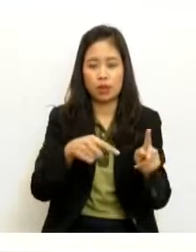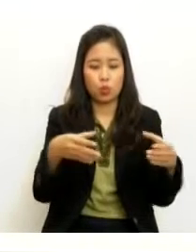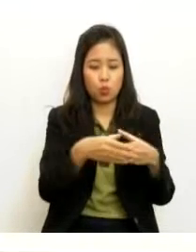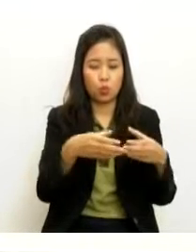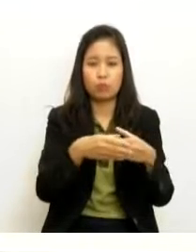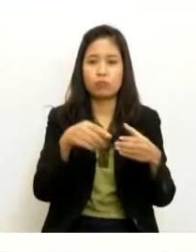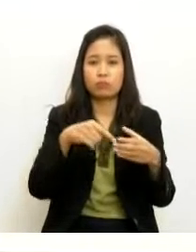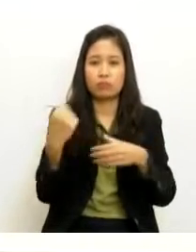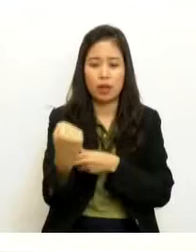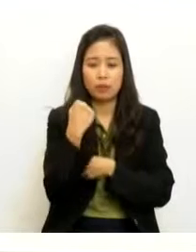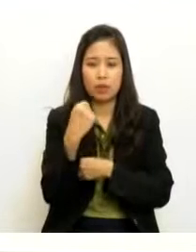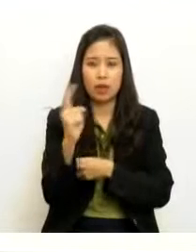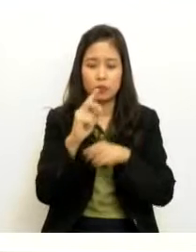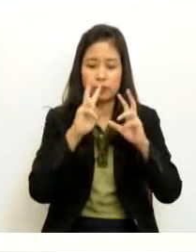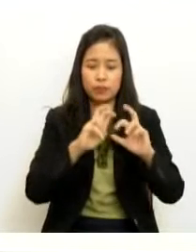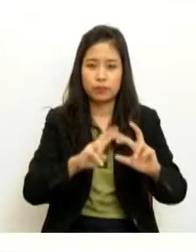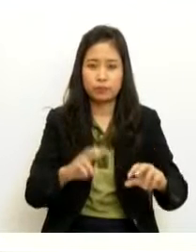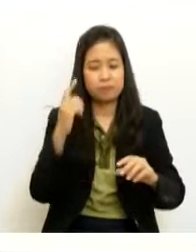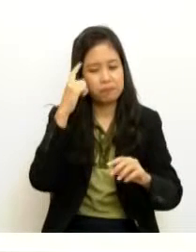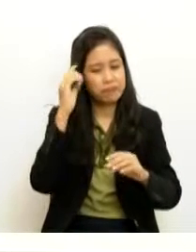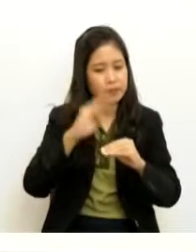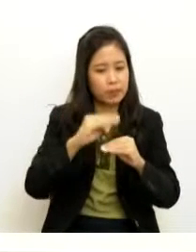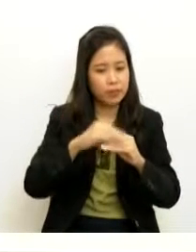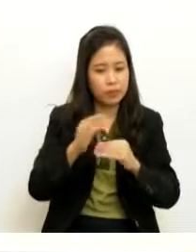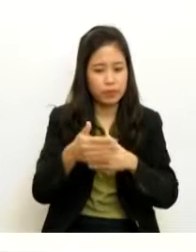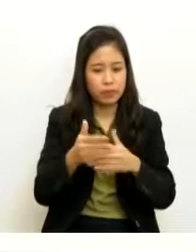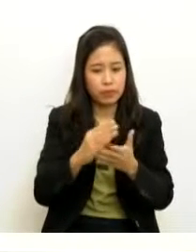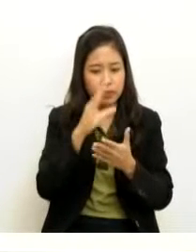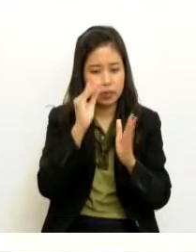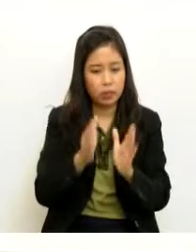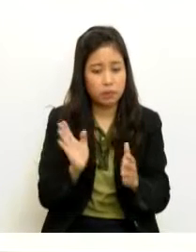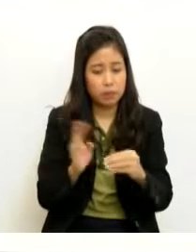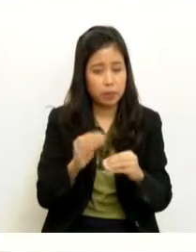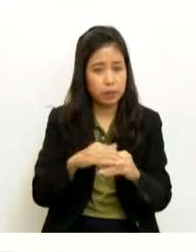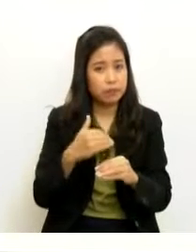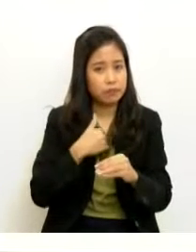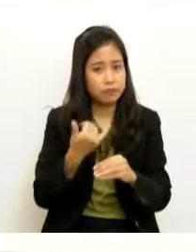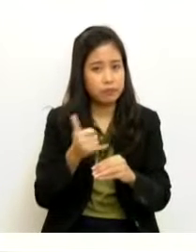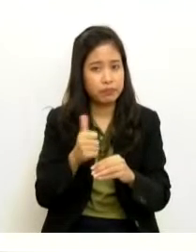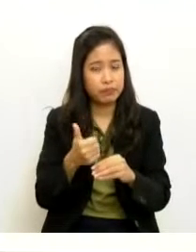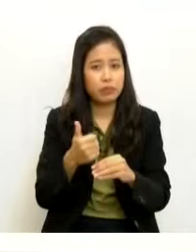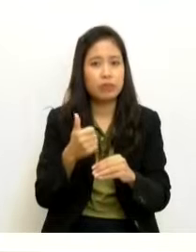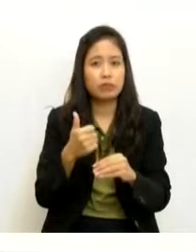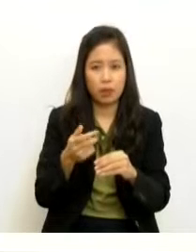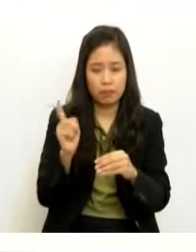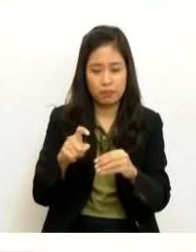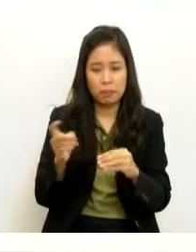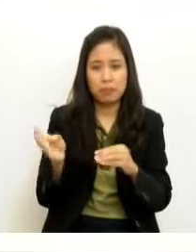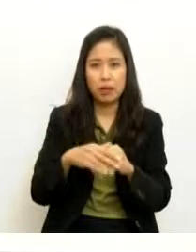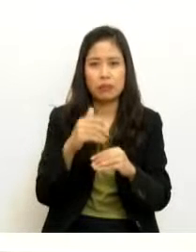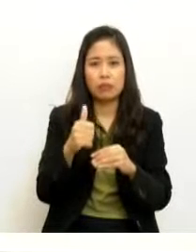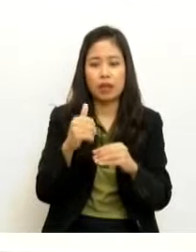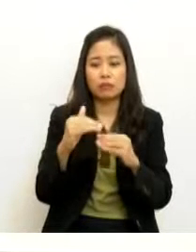วินิจฉัยว่าจะเพิ่มขึ้นแต่ละห้องได้แต่ต้องไม่เกิน 10% ของ40